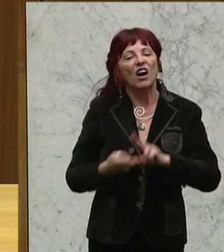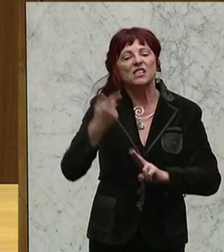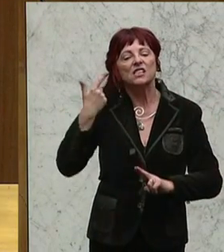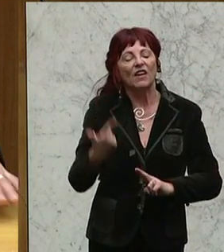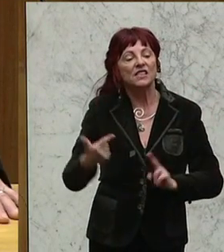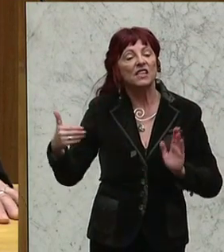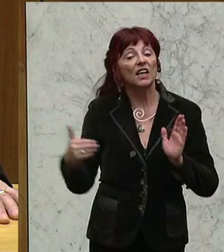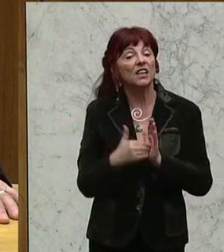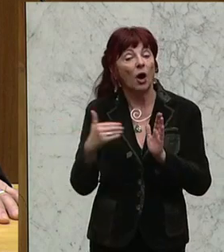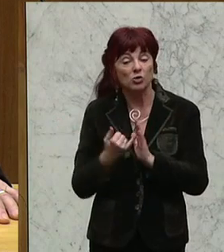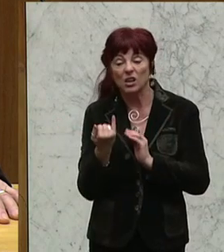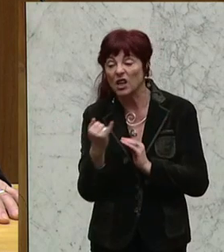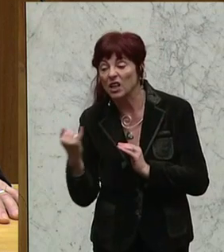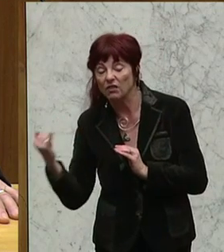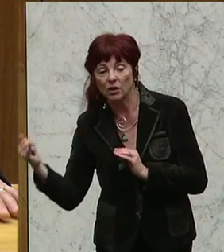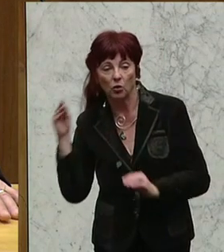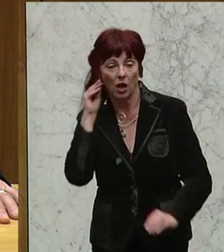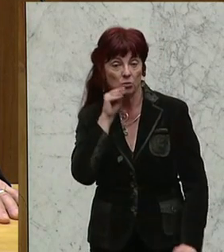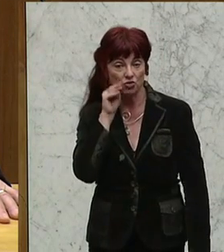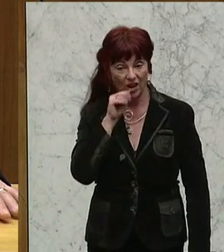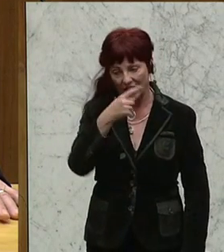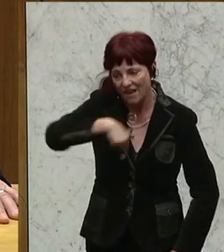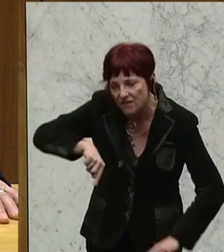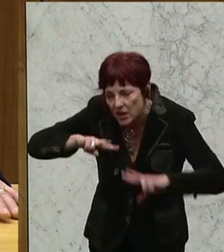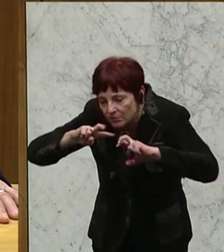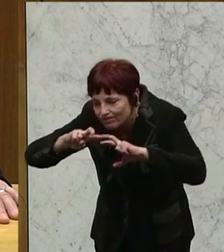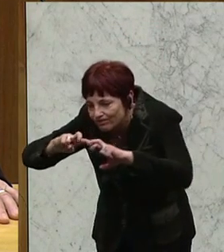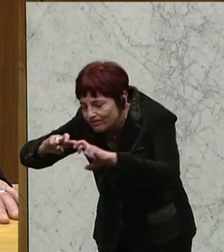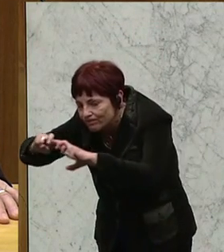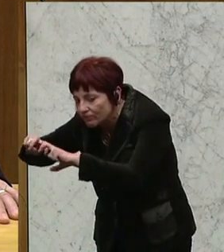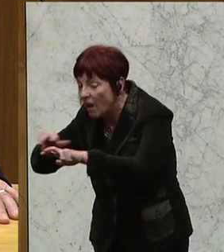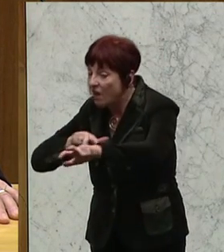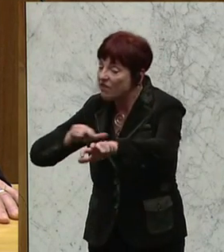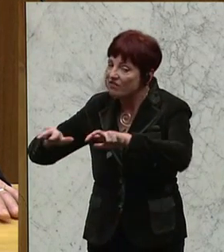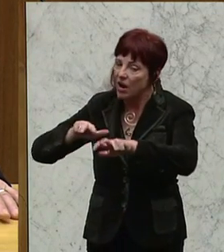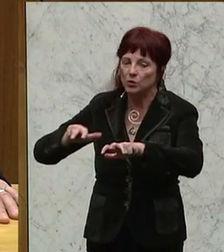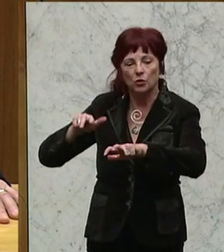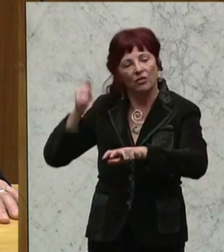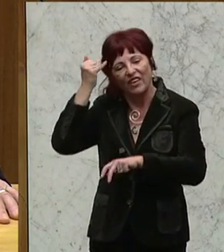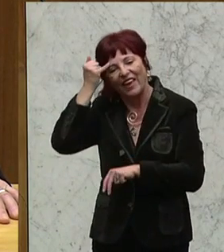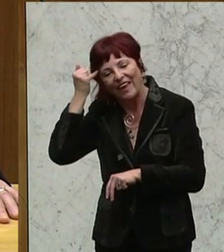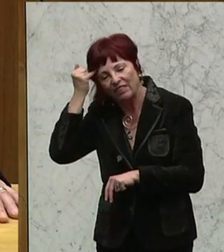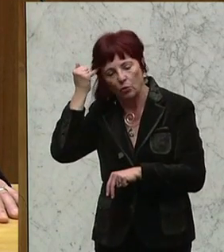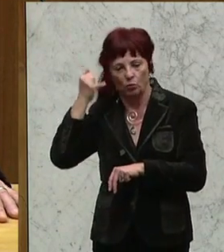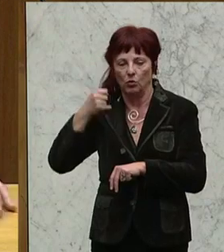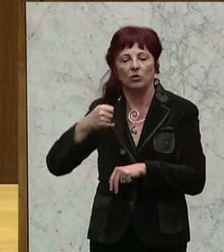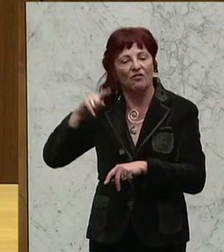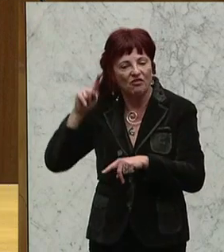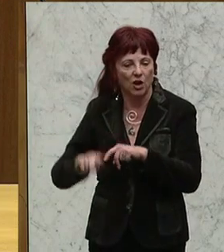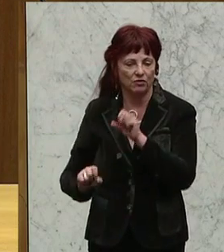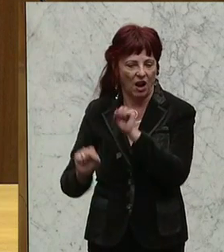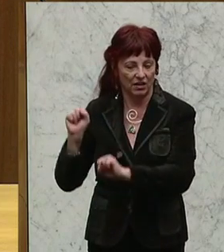allfälligen Missständen der Verwaltung nach und greifen auch von Amtswegen also ohne individual